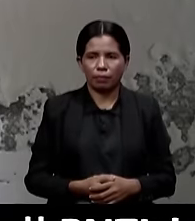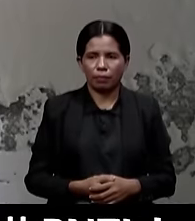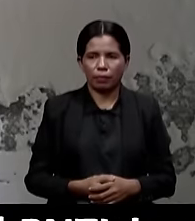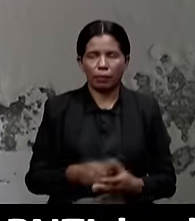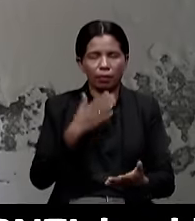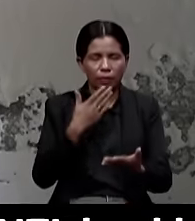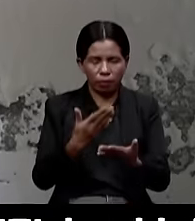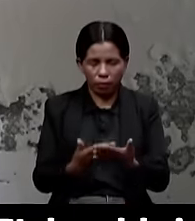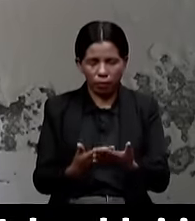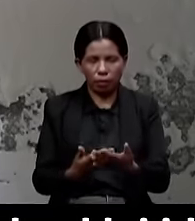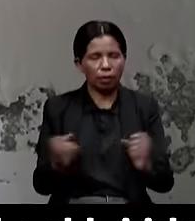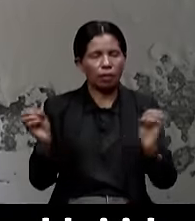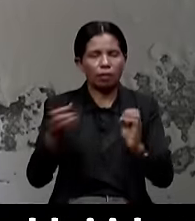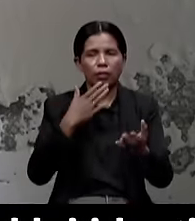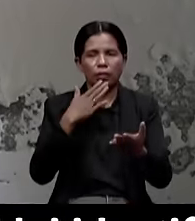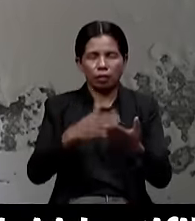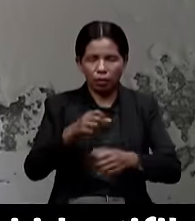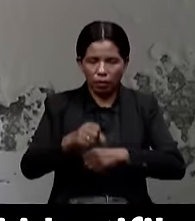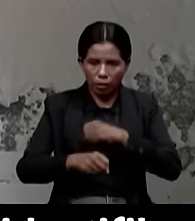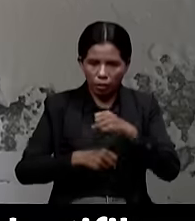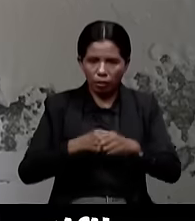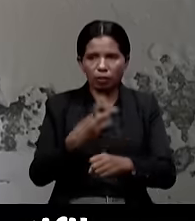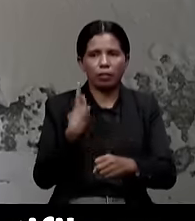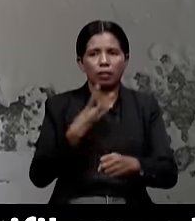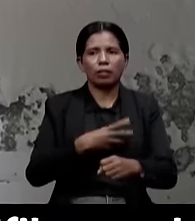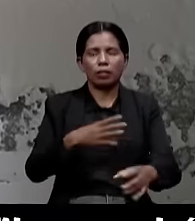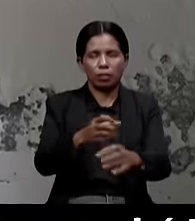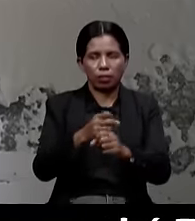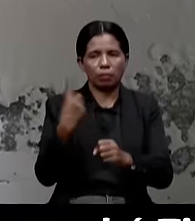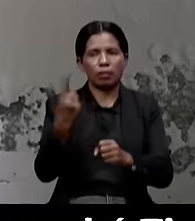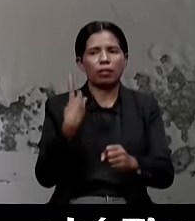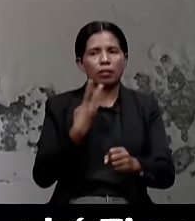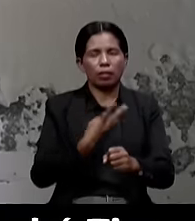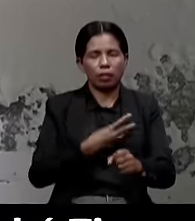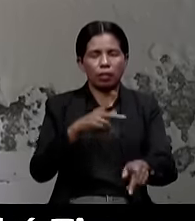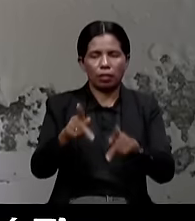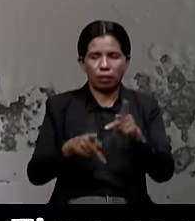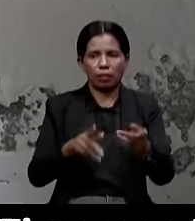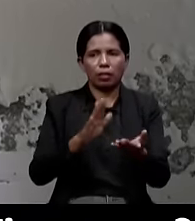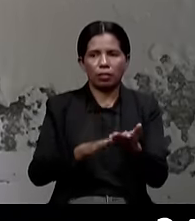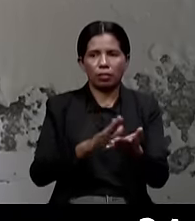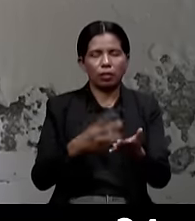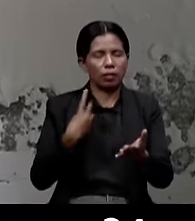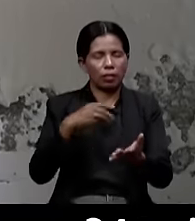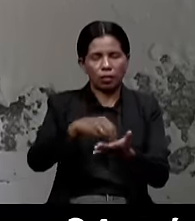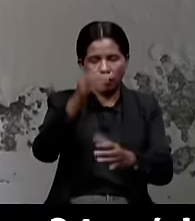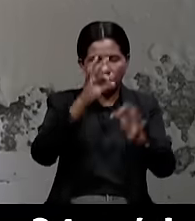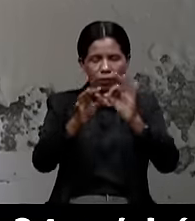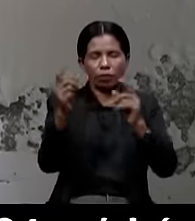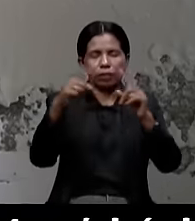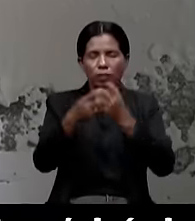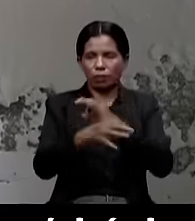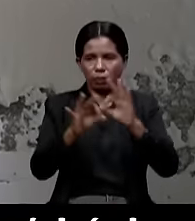dia ka ata tu susar ka la susar atu todan mas ita sim na fatin ta mai tema mas ke iskola ni ta la garantia den sira tu to ho tu mai